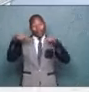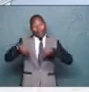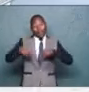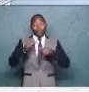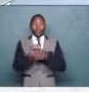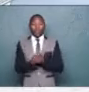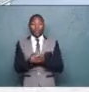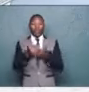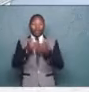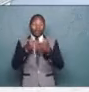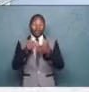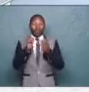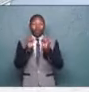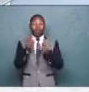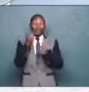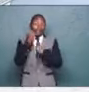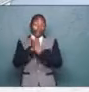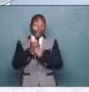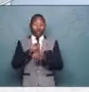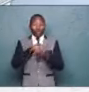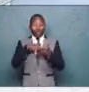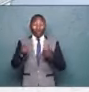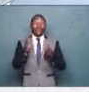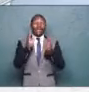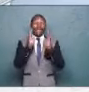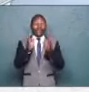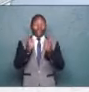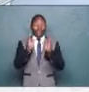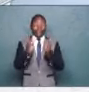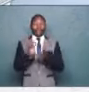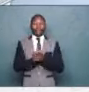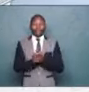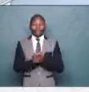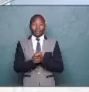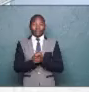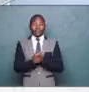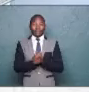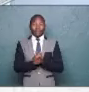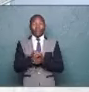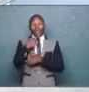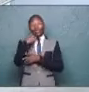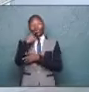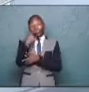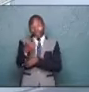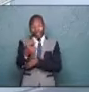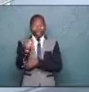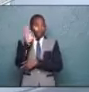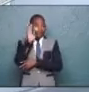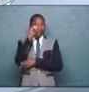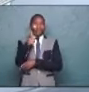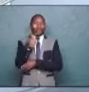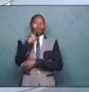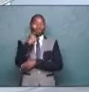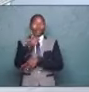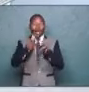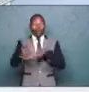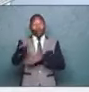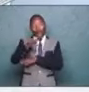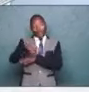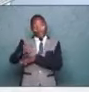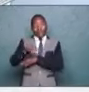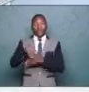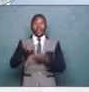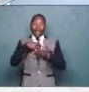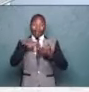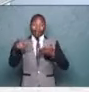pano tisanayambe ntchito ya kalembera wa dziko lonse. Ndinenetse pano momveka bwino kuti aliyense